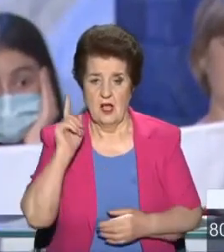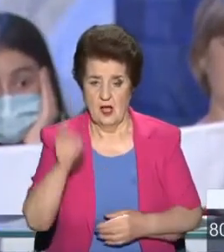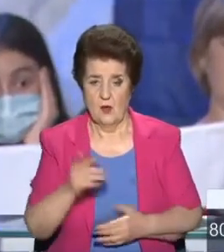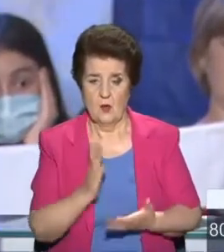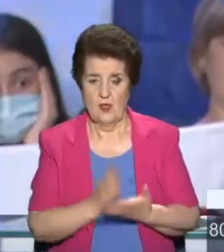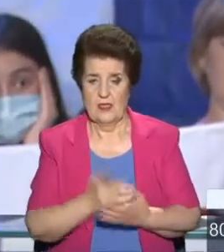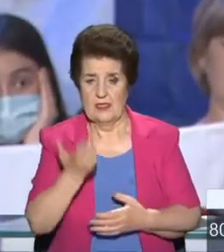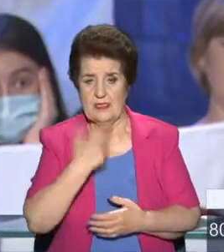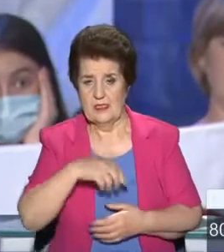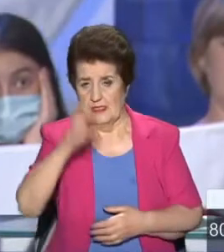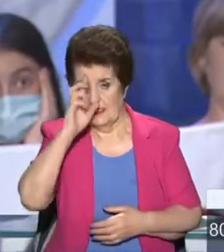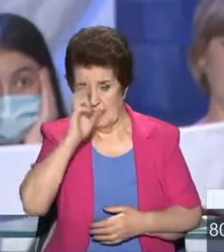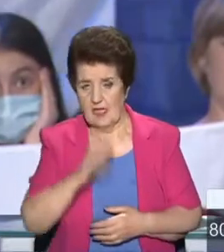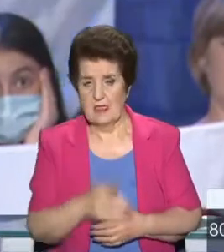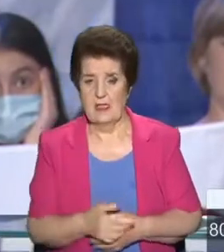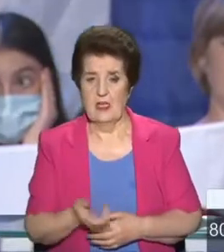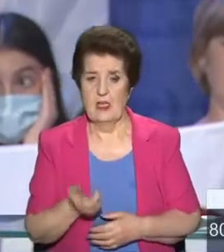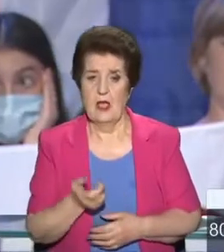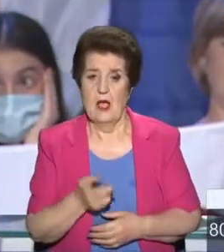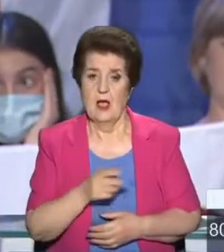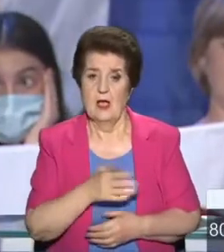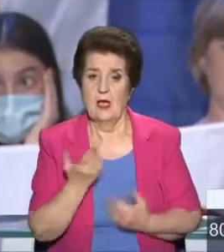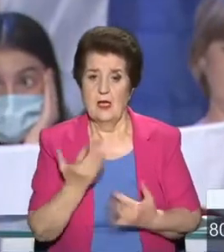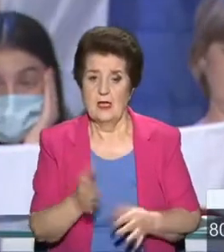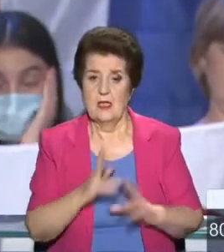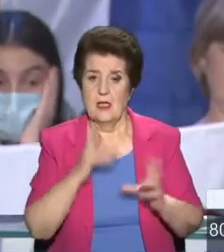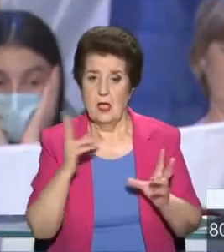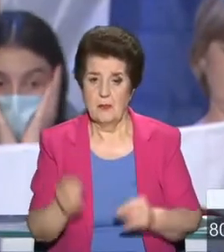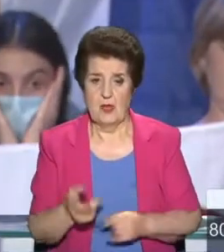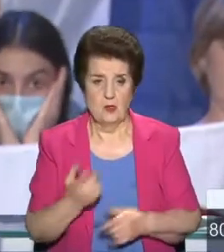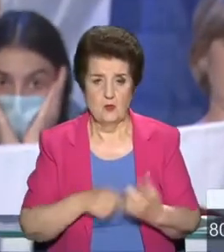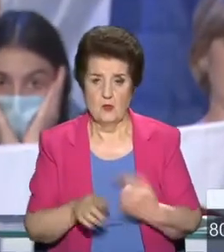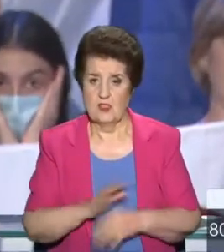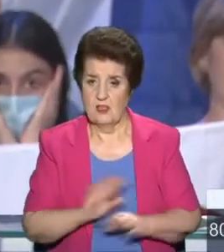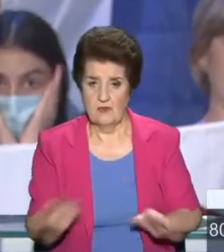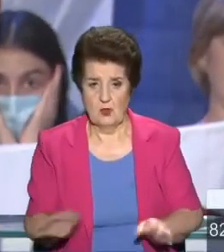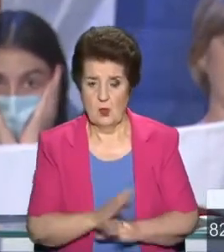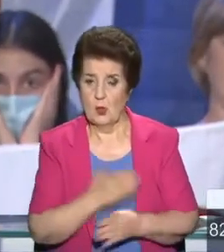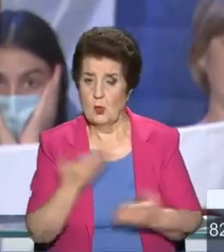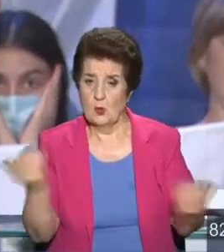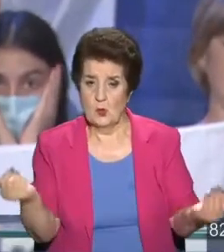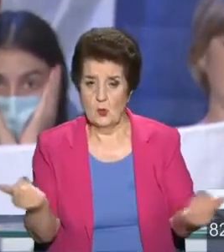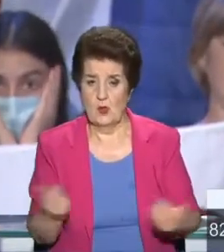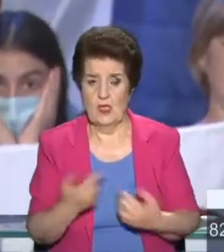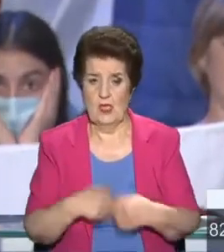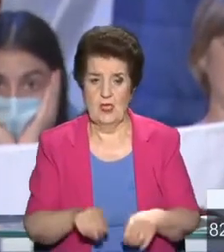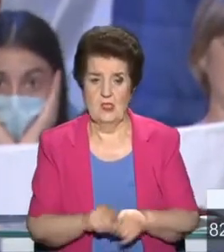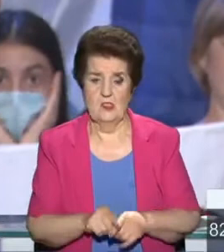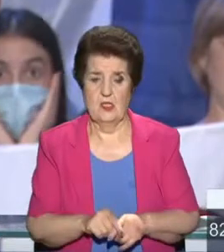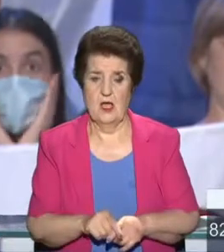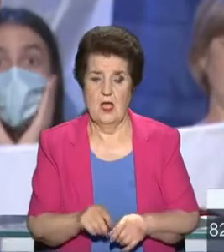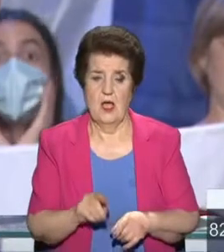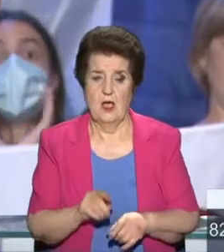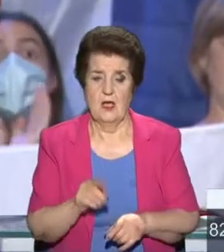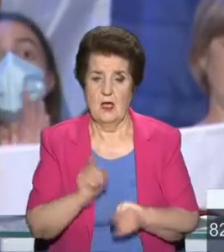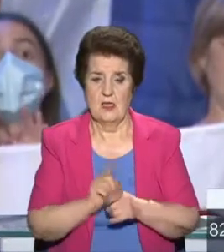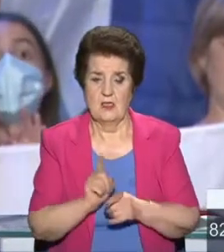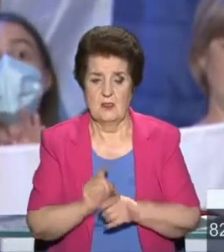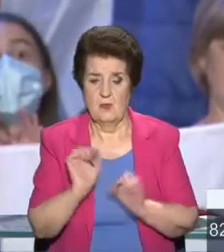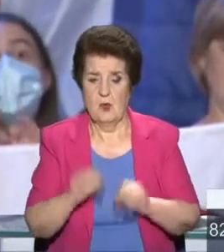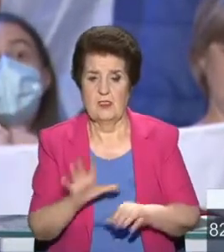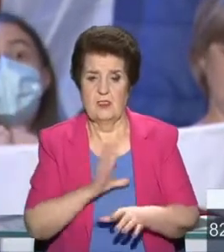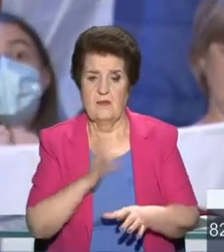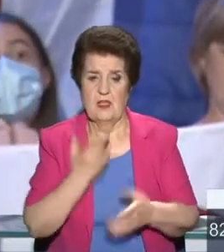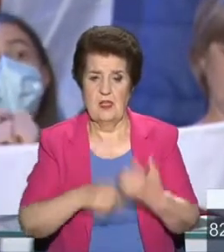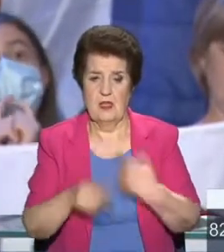nu se vor întoarce Oricât de mult prea am Promite Deci nu se vor întoarce nu există o baghetă magică prin care le am spune să revină înapoi